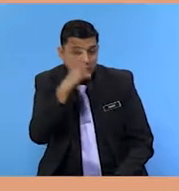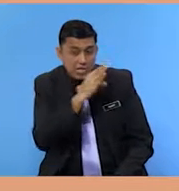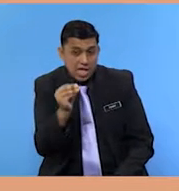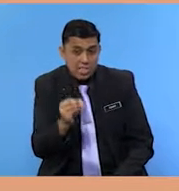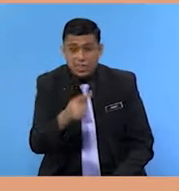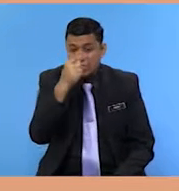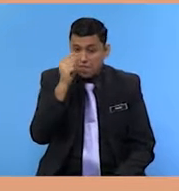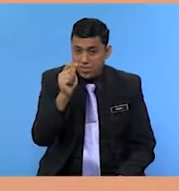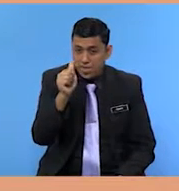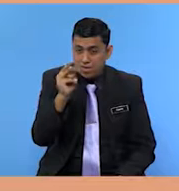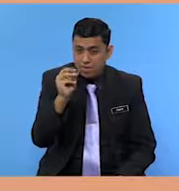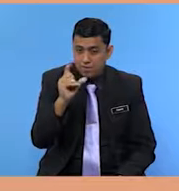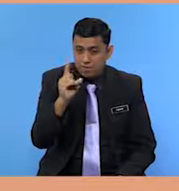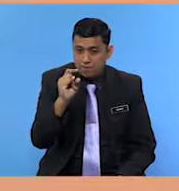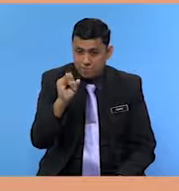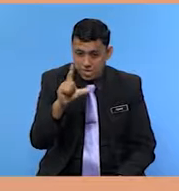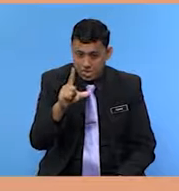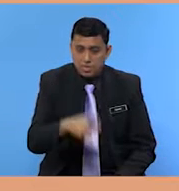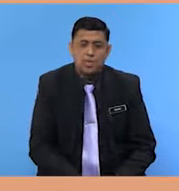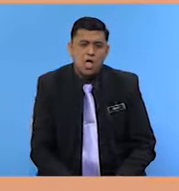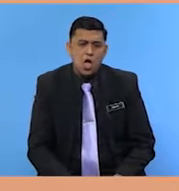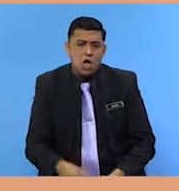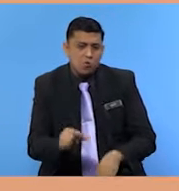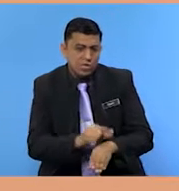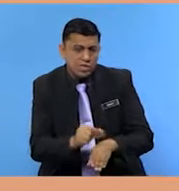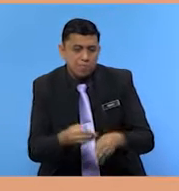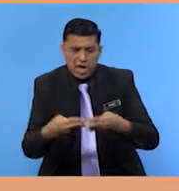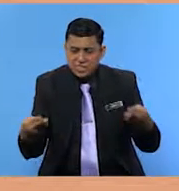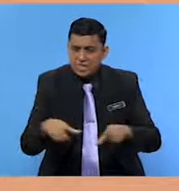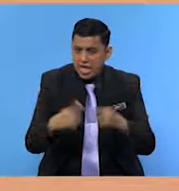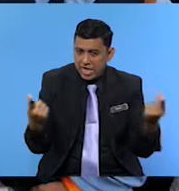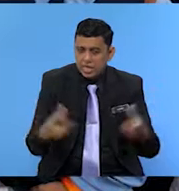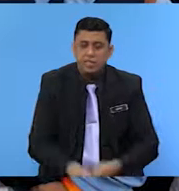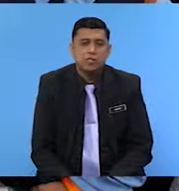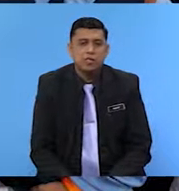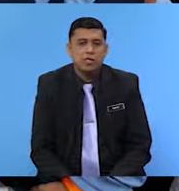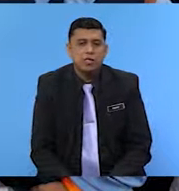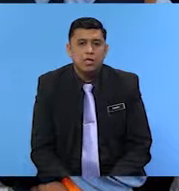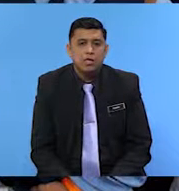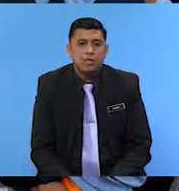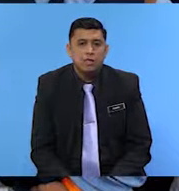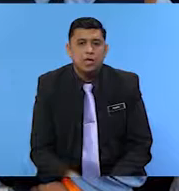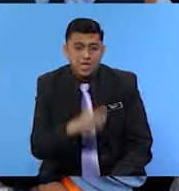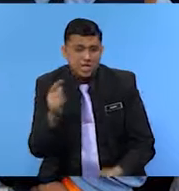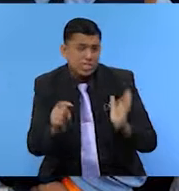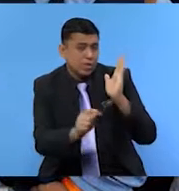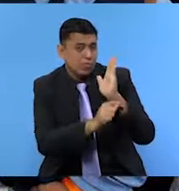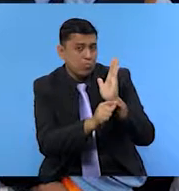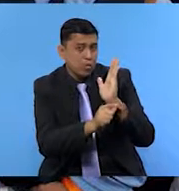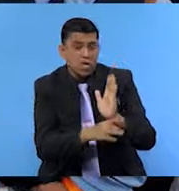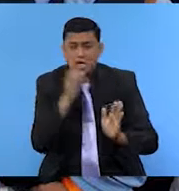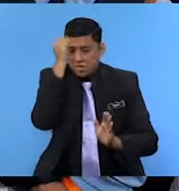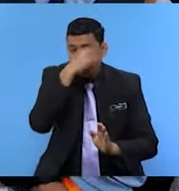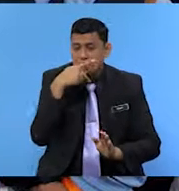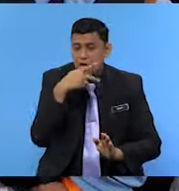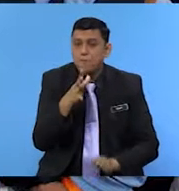jenis kebangsaan Tamil yang menggunakan bahasa pengantar yang berlainan. Aliran persekolahan yang berbeza ini dan ditambah dengan sikap ibu